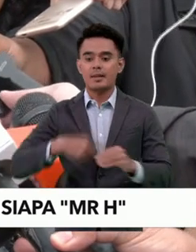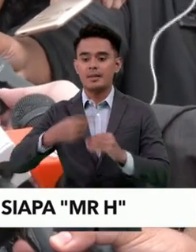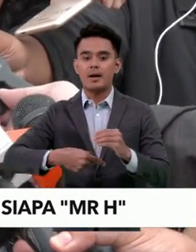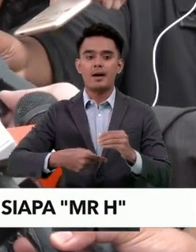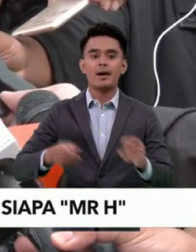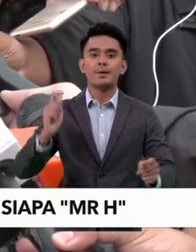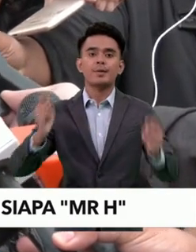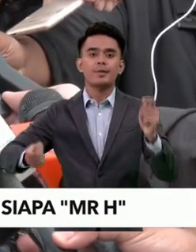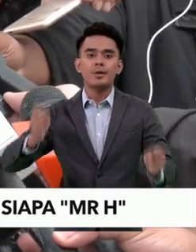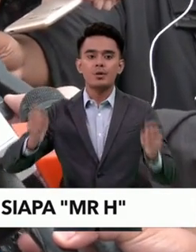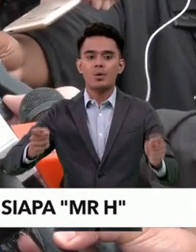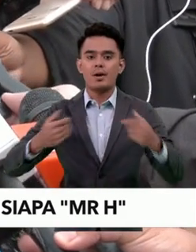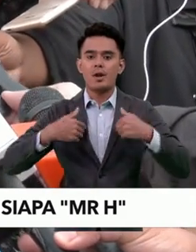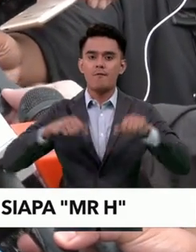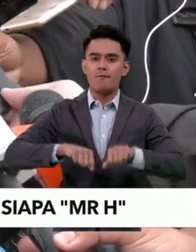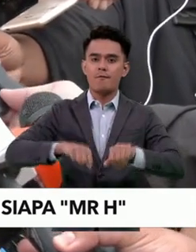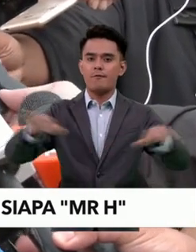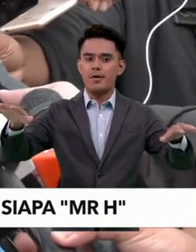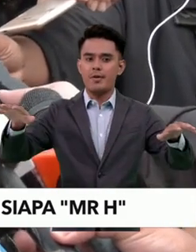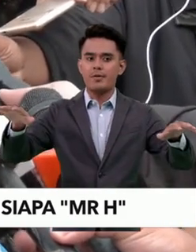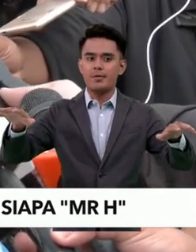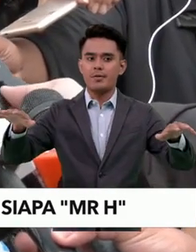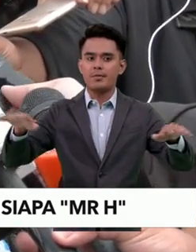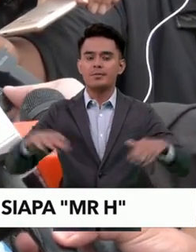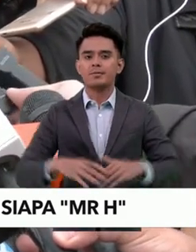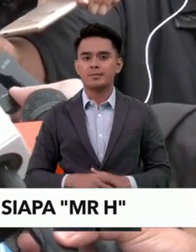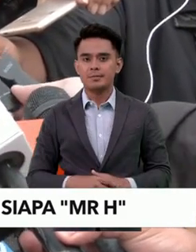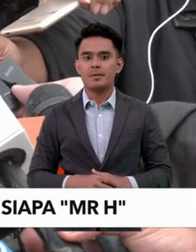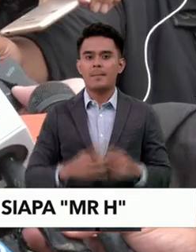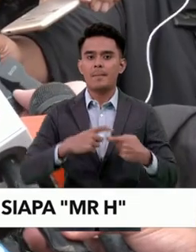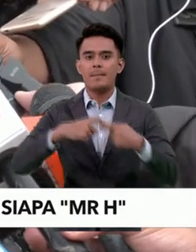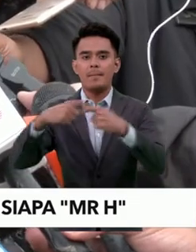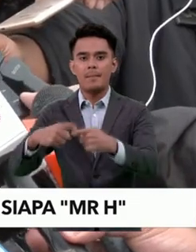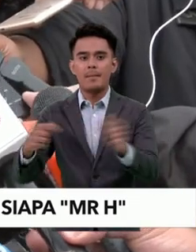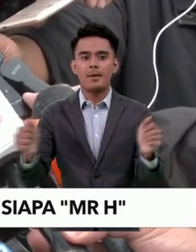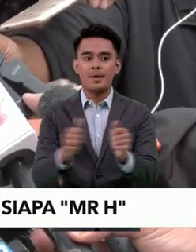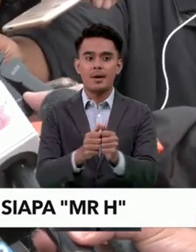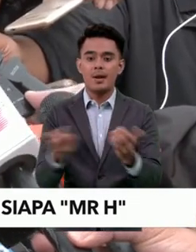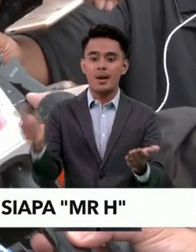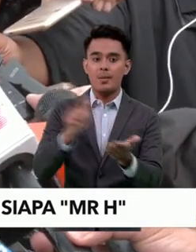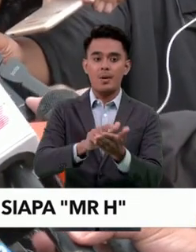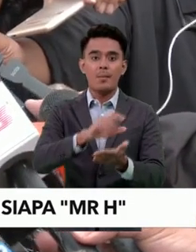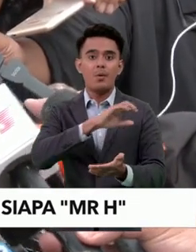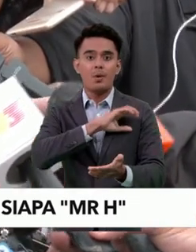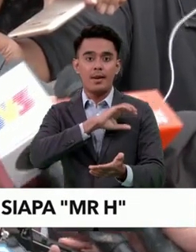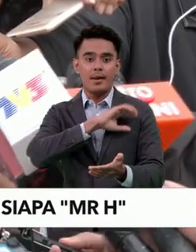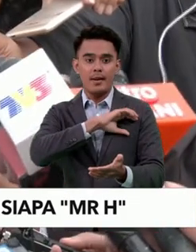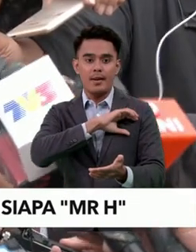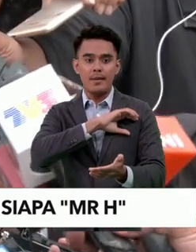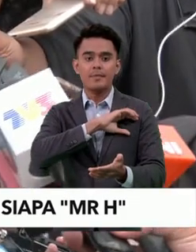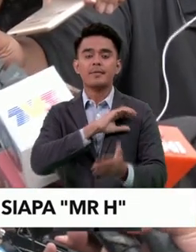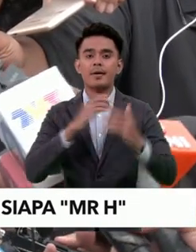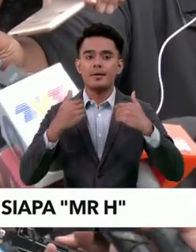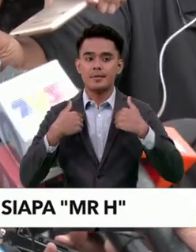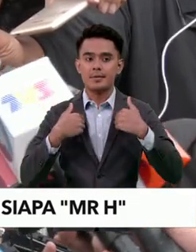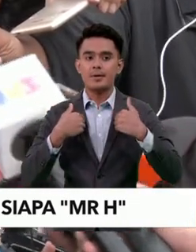yang yang tular pagi ini terhadap Raja Petra berkaitan dengan laporan polis saya yang awal yang terdedah